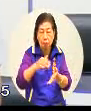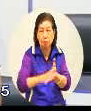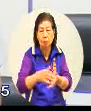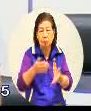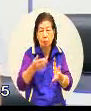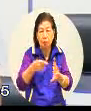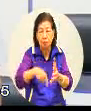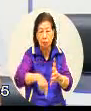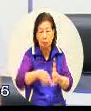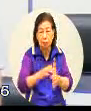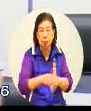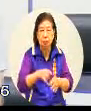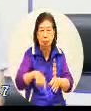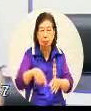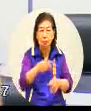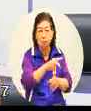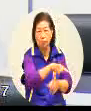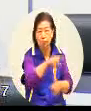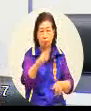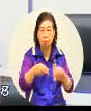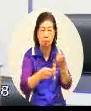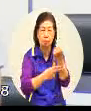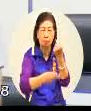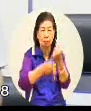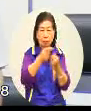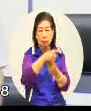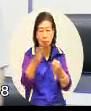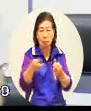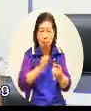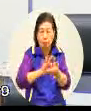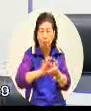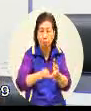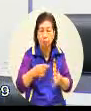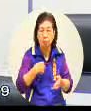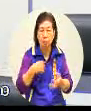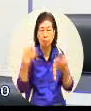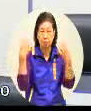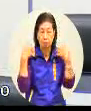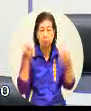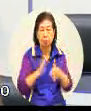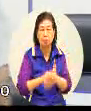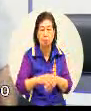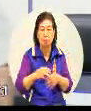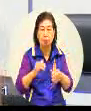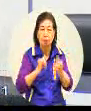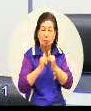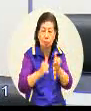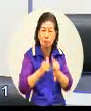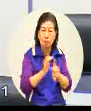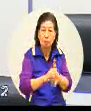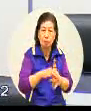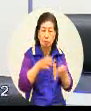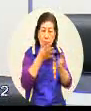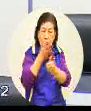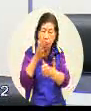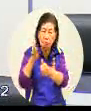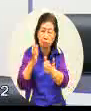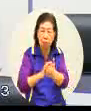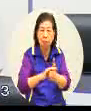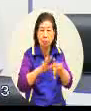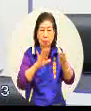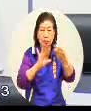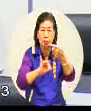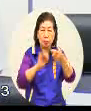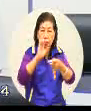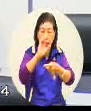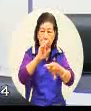做民调，吼、哦，做一个民意调查，若讲大部分的人，吼、哦，都90%以上爱刷，安尼无刷较会使咧，安尼这个事